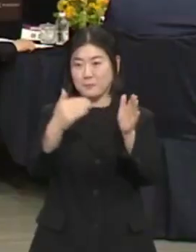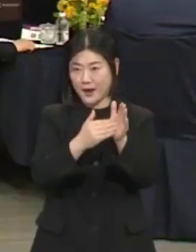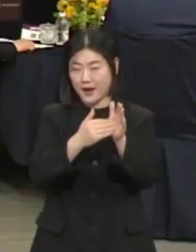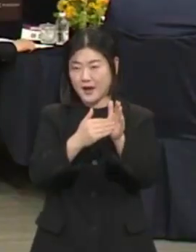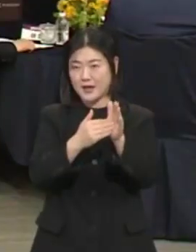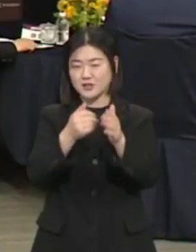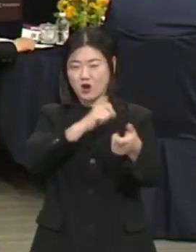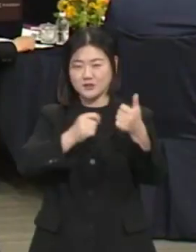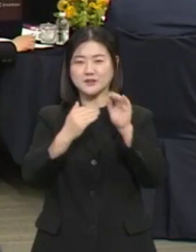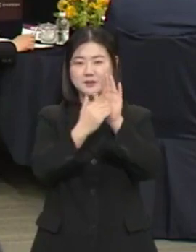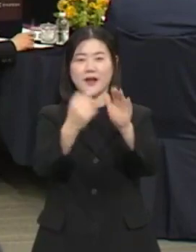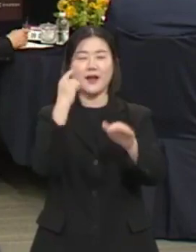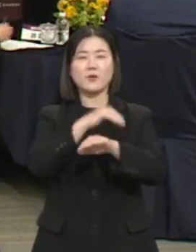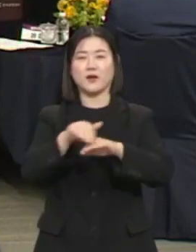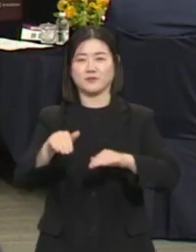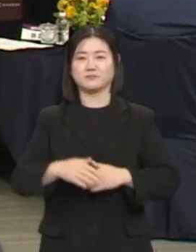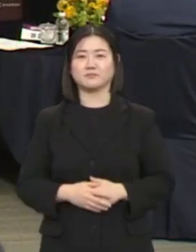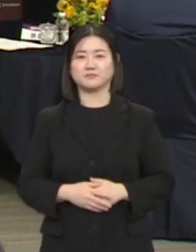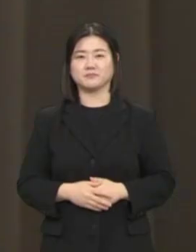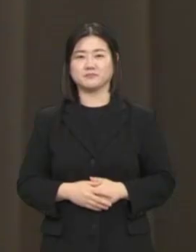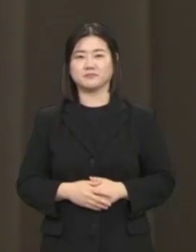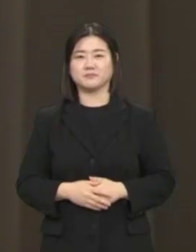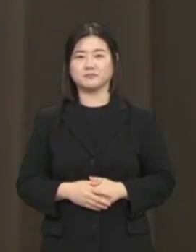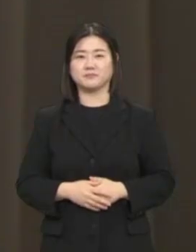구성해 적극 대응할 예정입니다